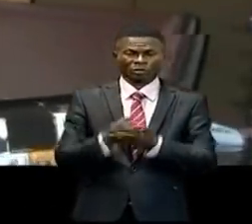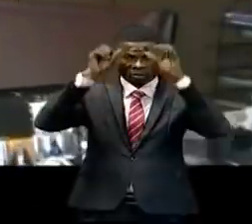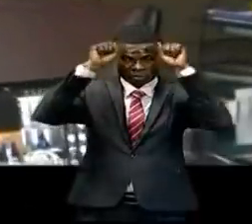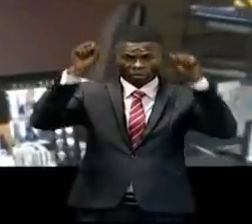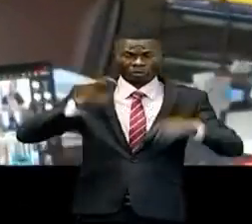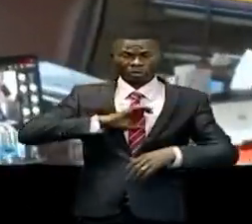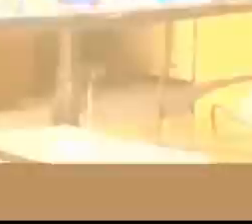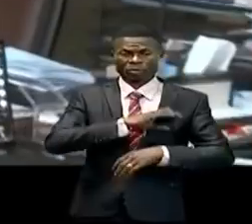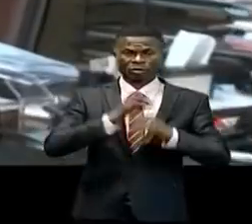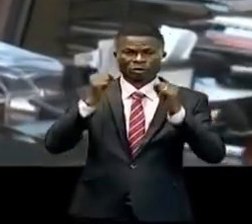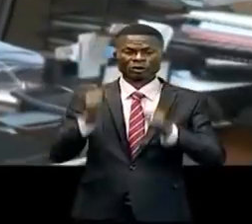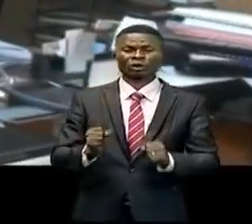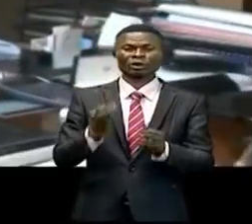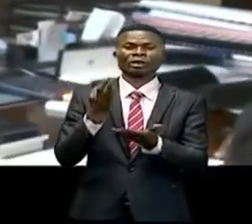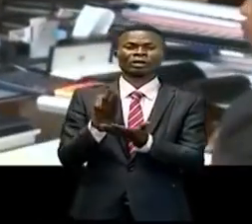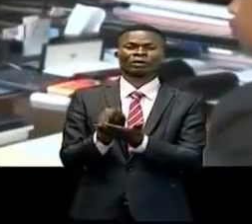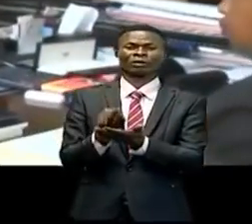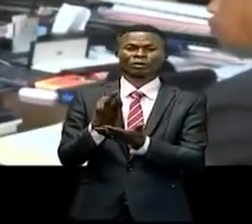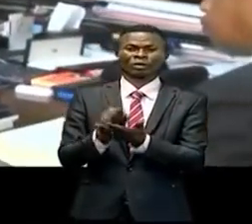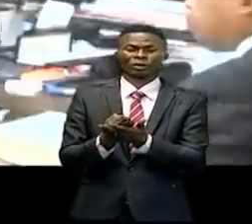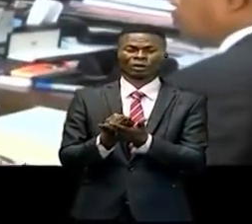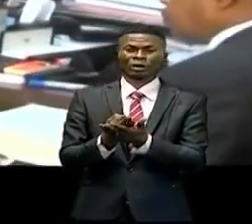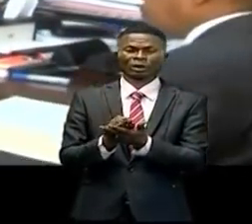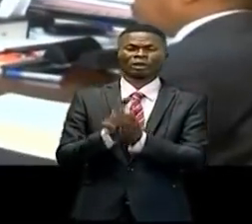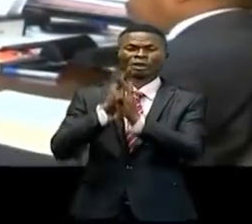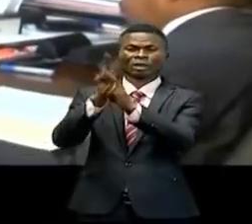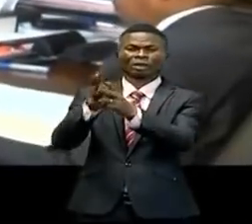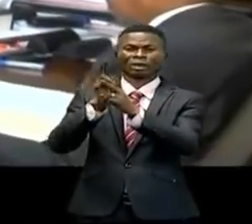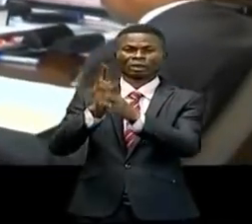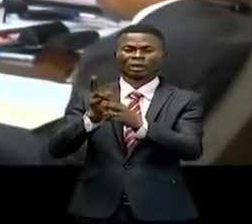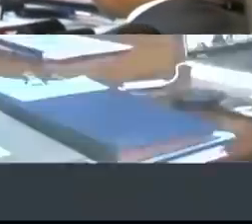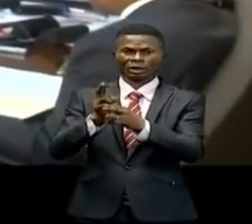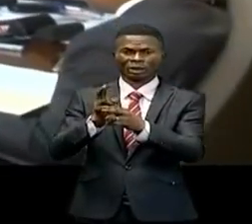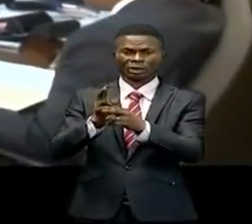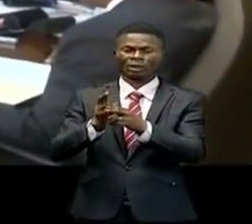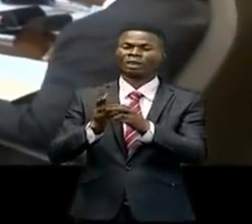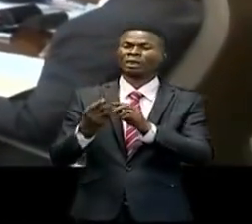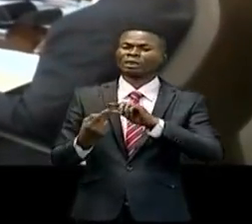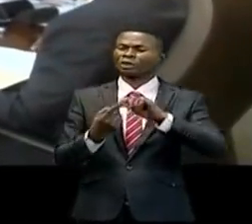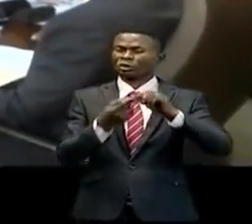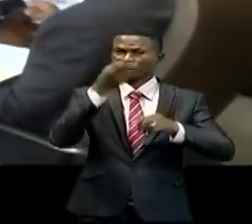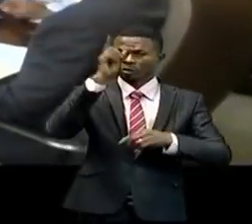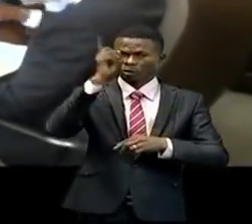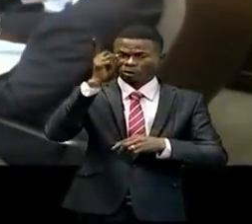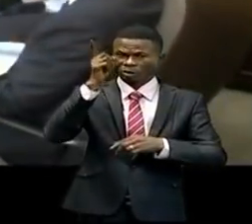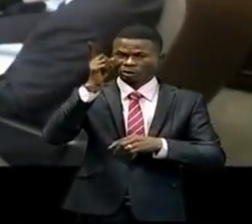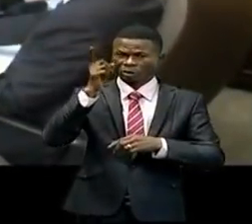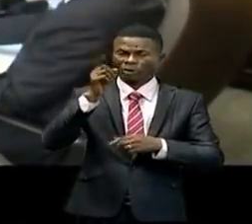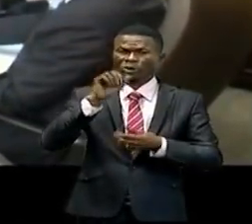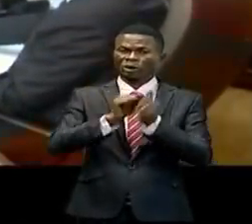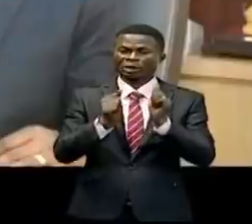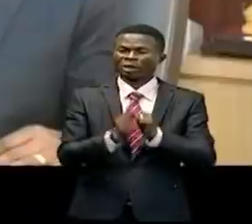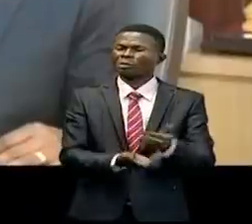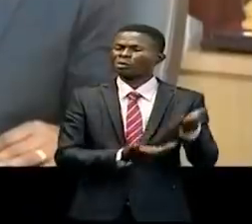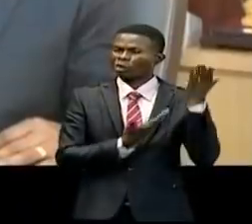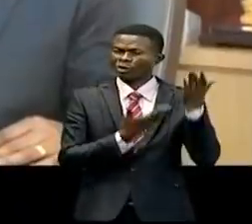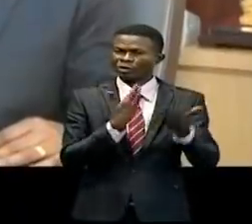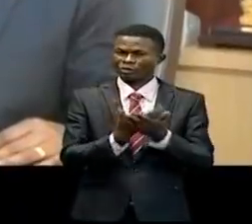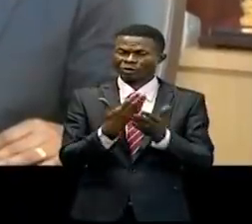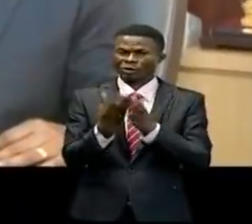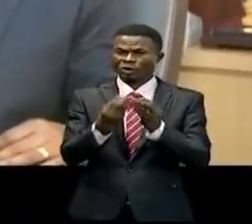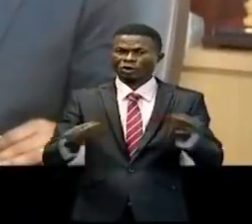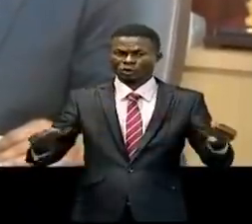de stabilité financière, a présenté un rapport qui met un accent particulier sur l'impérieuse nécessité d'une